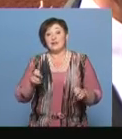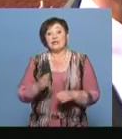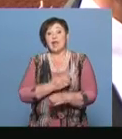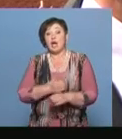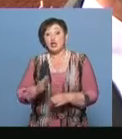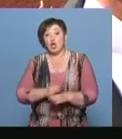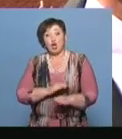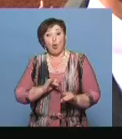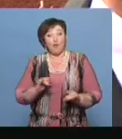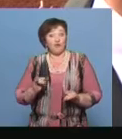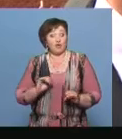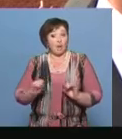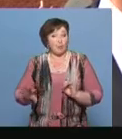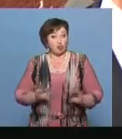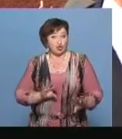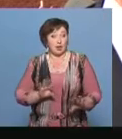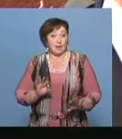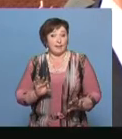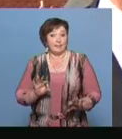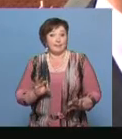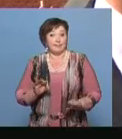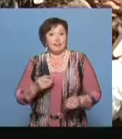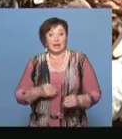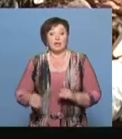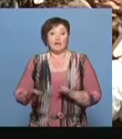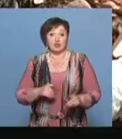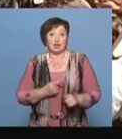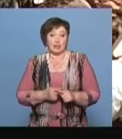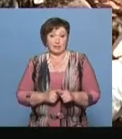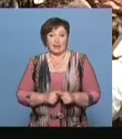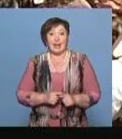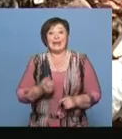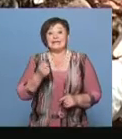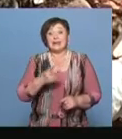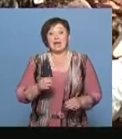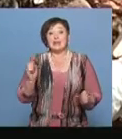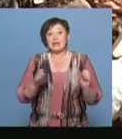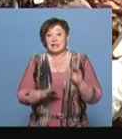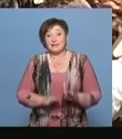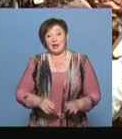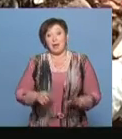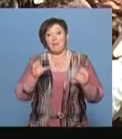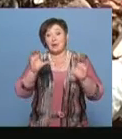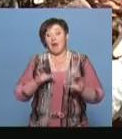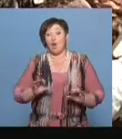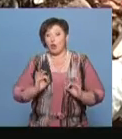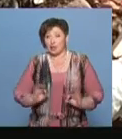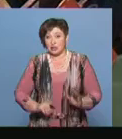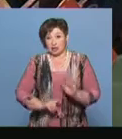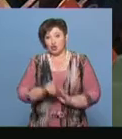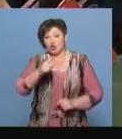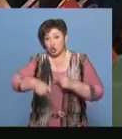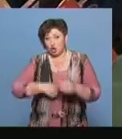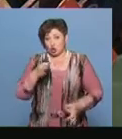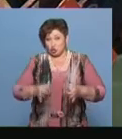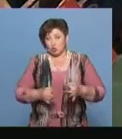на Карла Маркса, которая сейчас не функционирует. Добиваться ликвидации свалки правоохранители намерены через суд, но